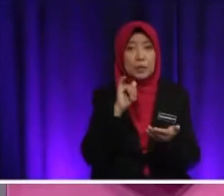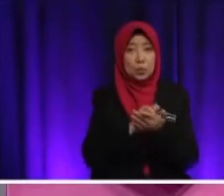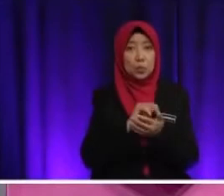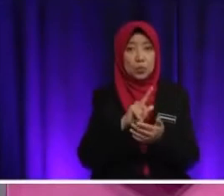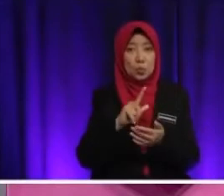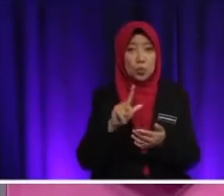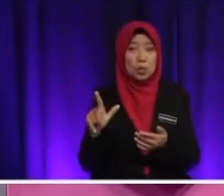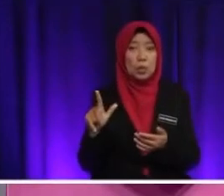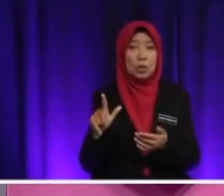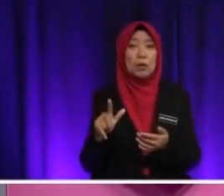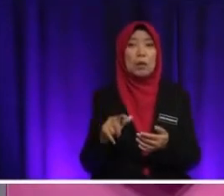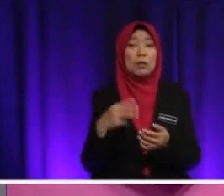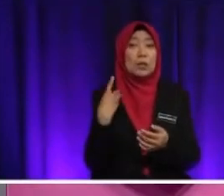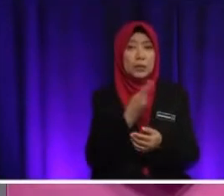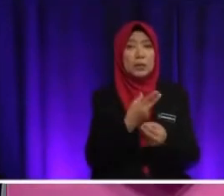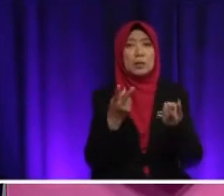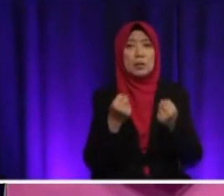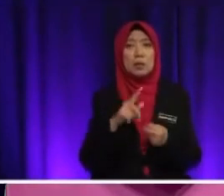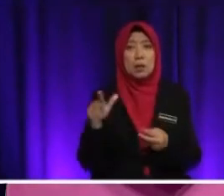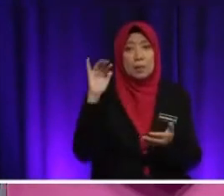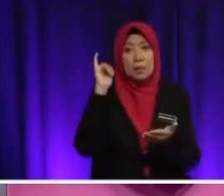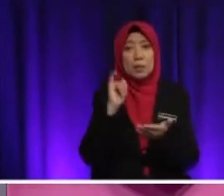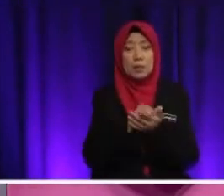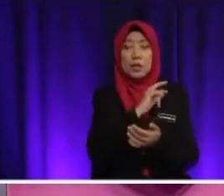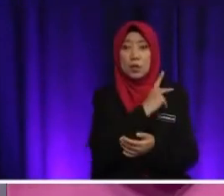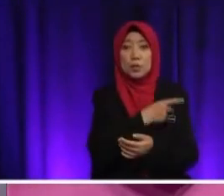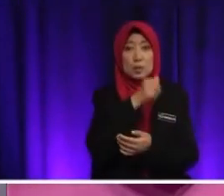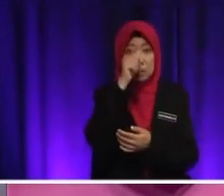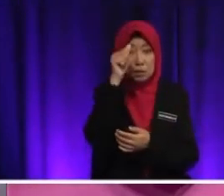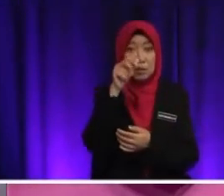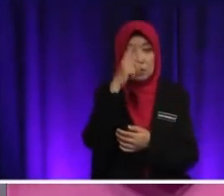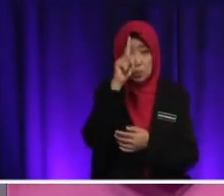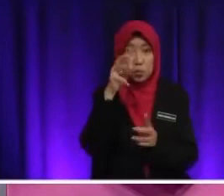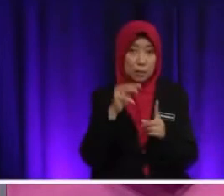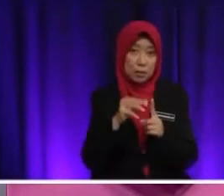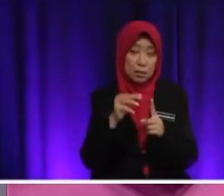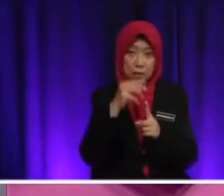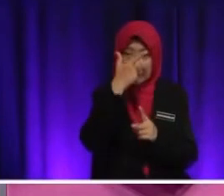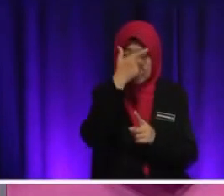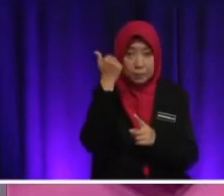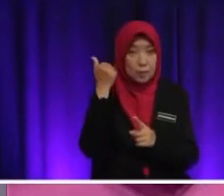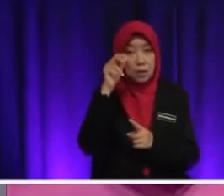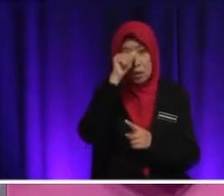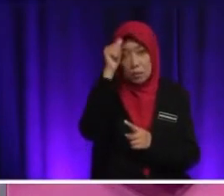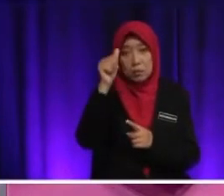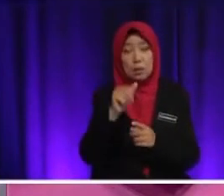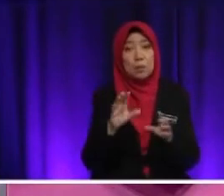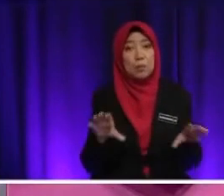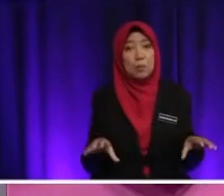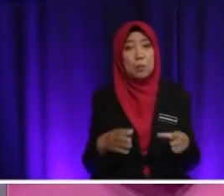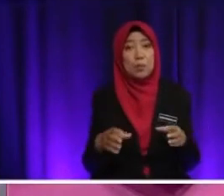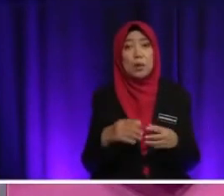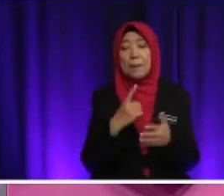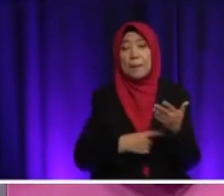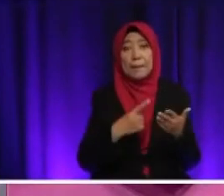ayat. Kita hendaklah meyakini kekuasaan Allah. Satu markah. Kerana Allah berhak melakukan apa